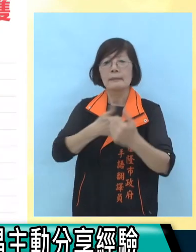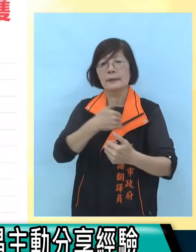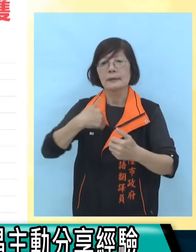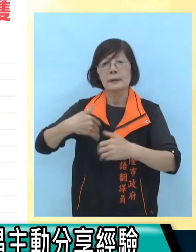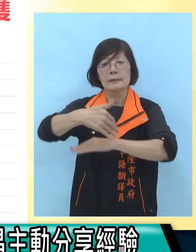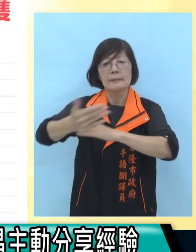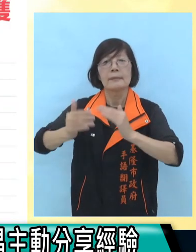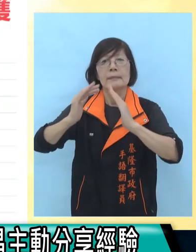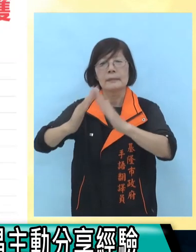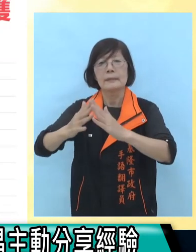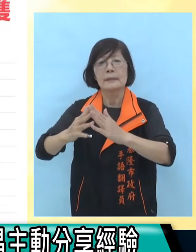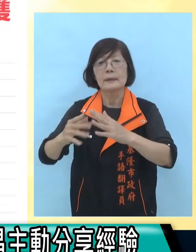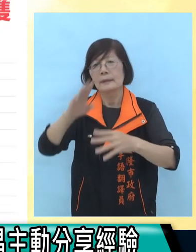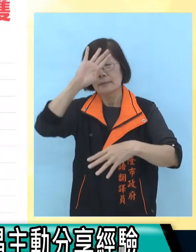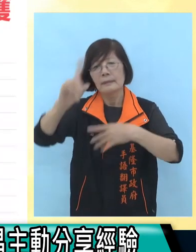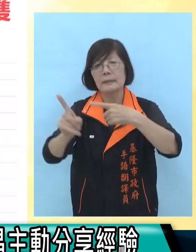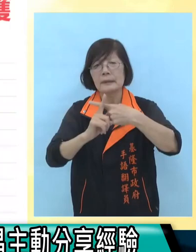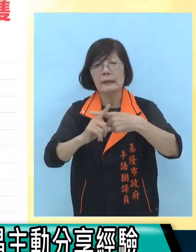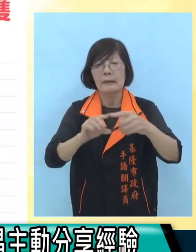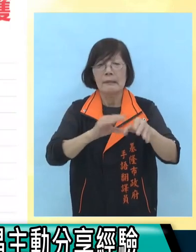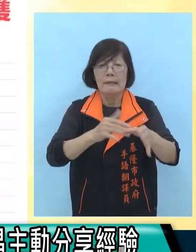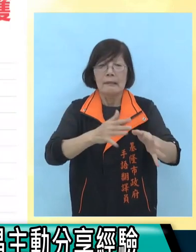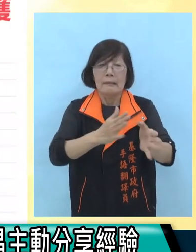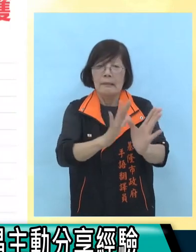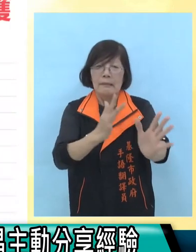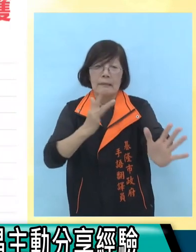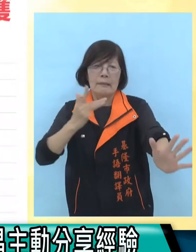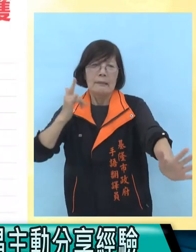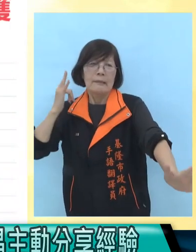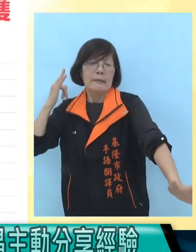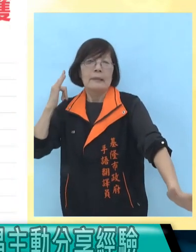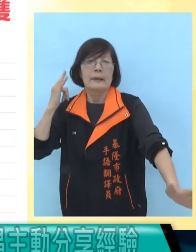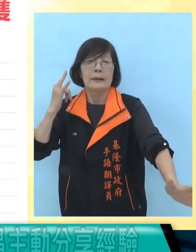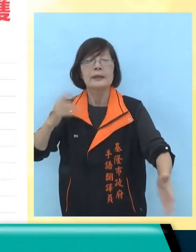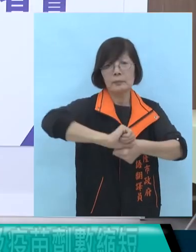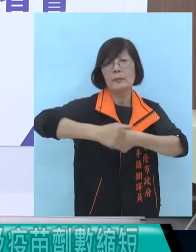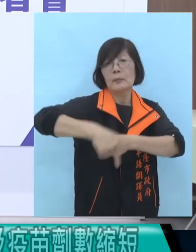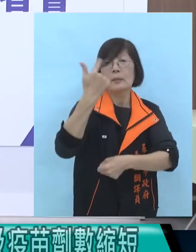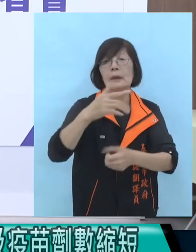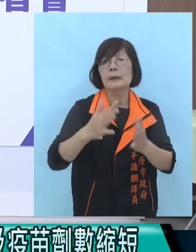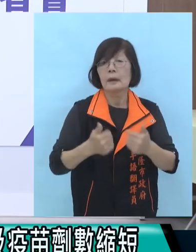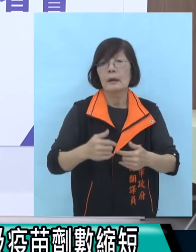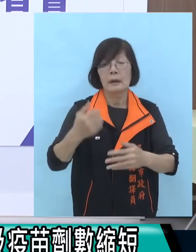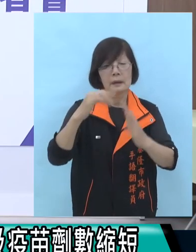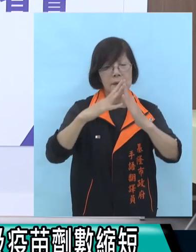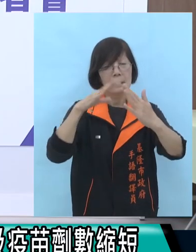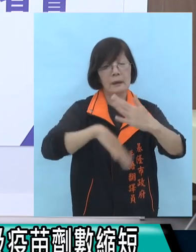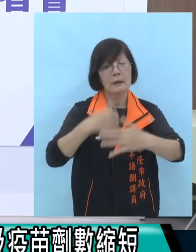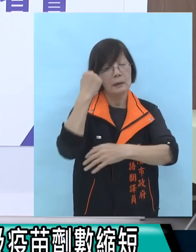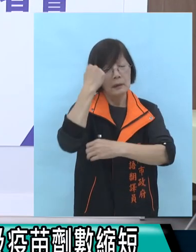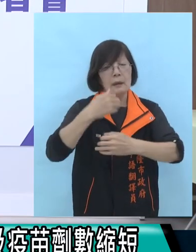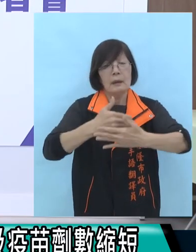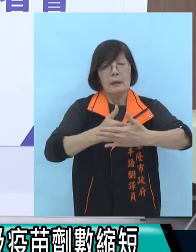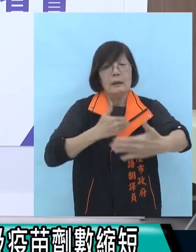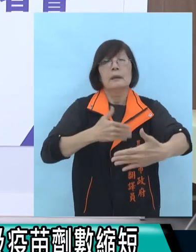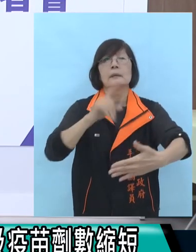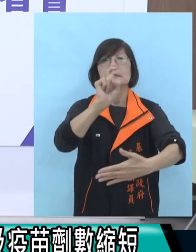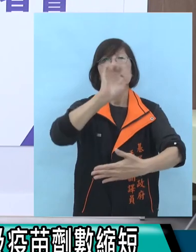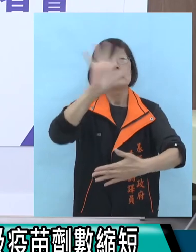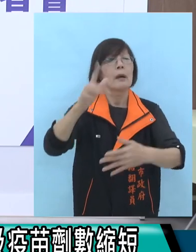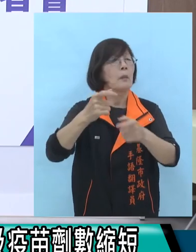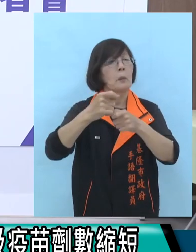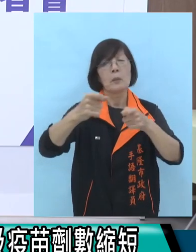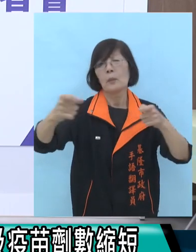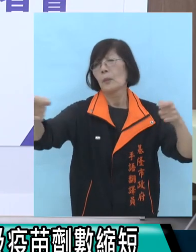县市确诊者塞车的这个状况提供一个新的一个解方。 另外，林佑昌也当面向陈时中部长